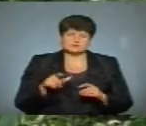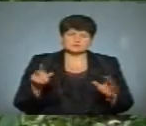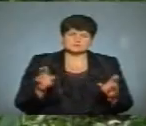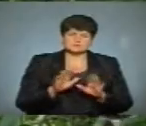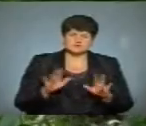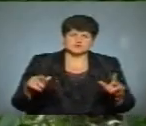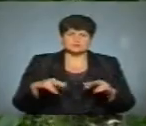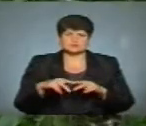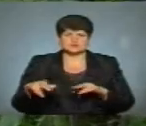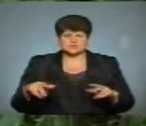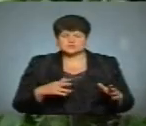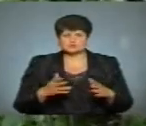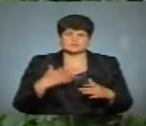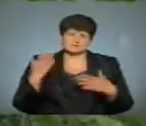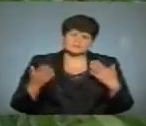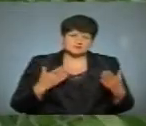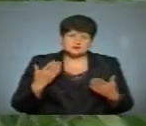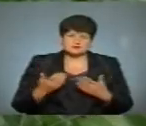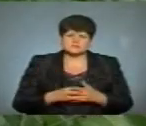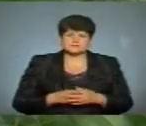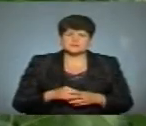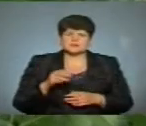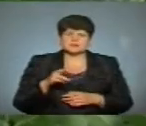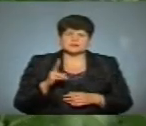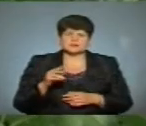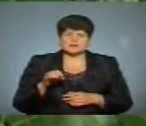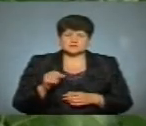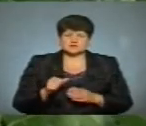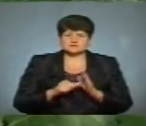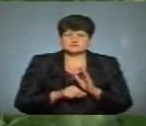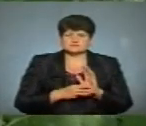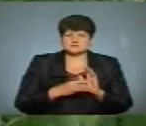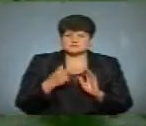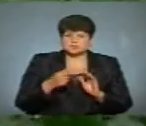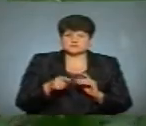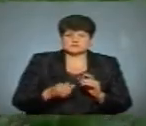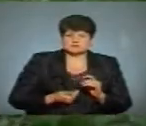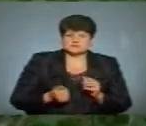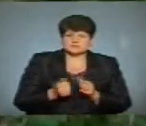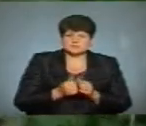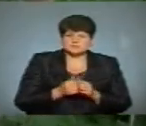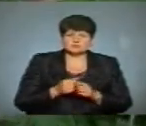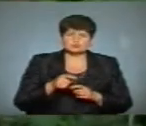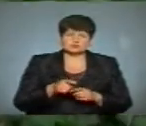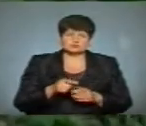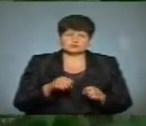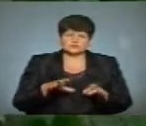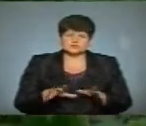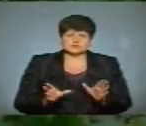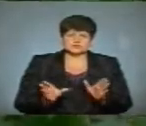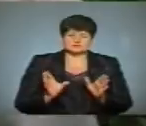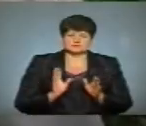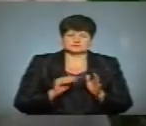трохи танцюють, веселяться. Марії Клебі 68 років. Каже, мешкає неподалік, тому вирішила долучитися до